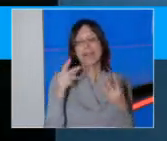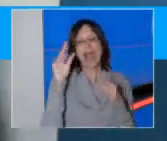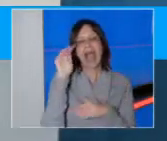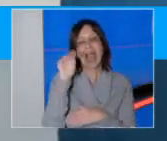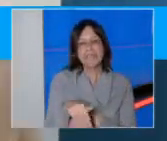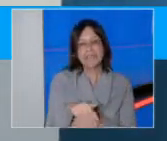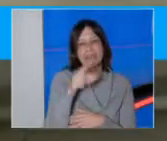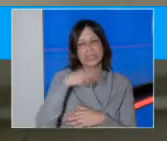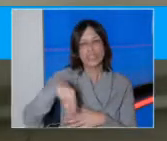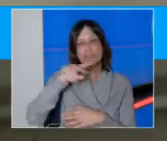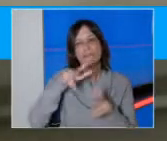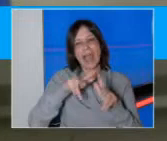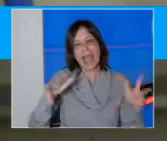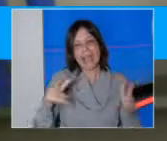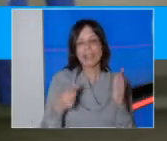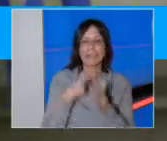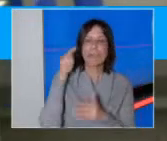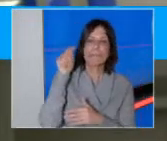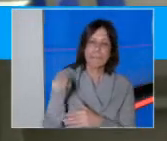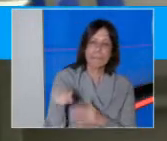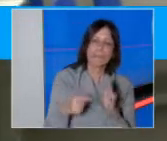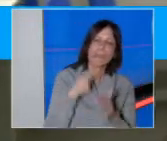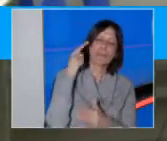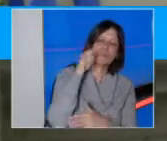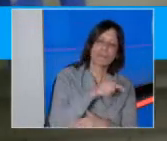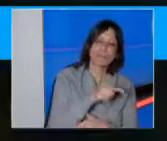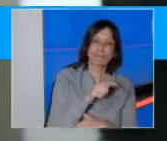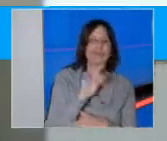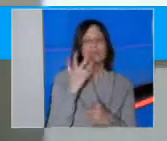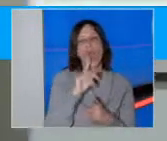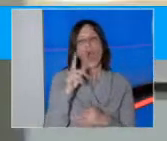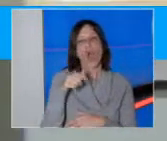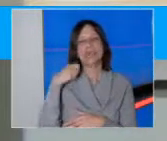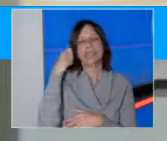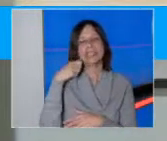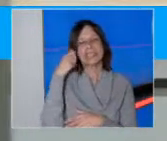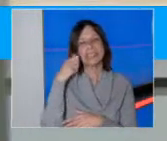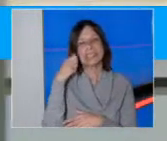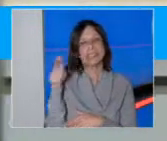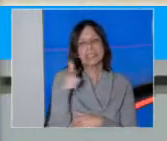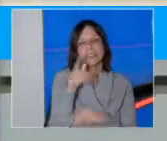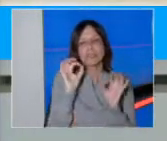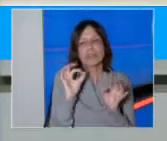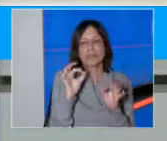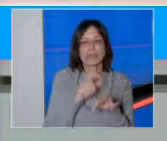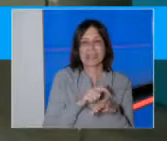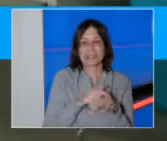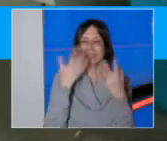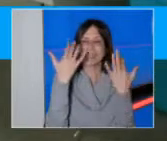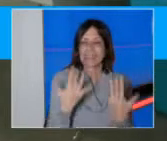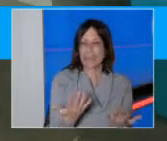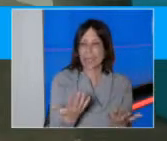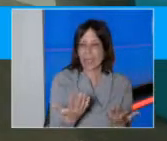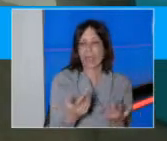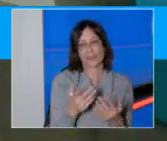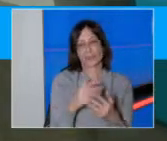בכל הארץ, ופעם הם הגיעו לפה, ושפעם הם הגיעו לשם, וגם לא צילמו בזמן הספירה,